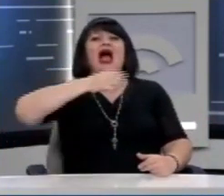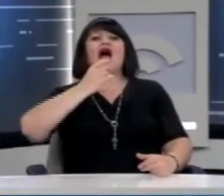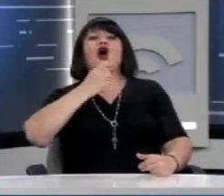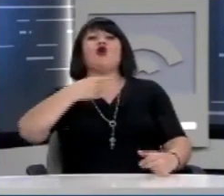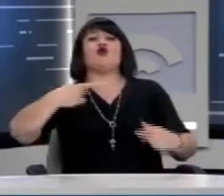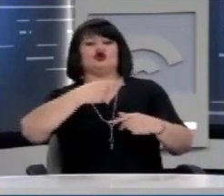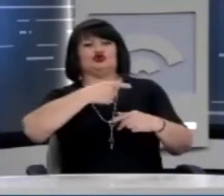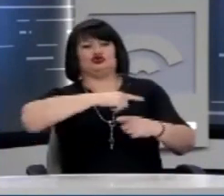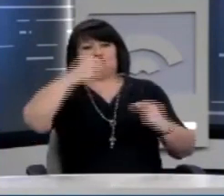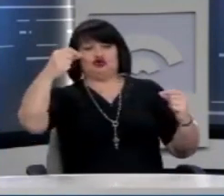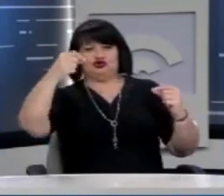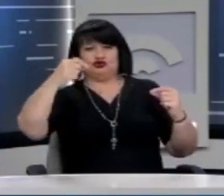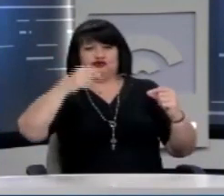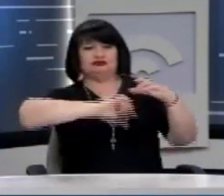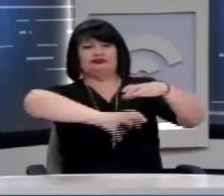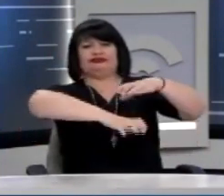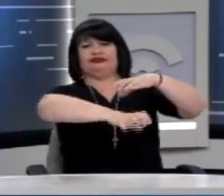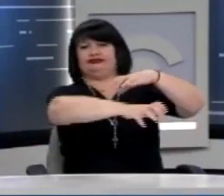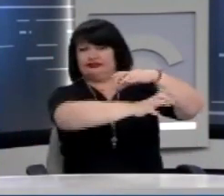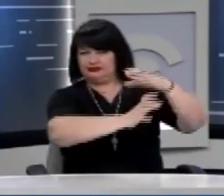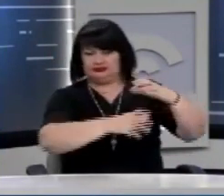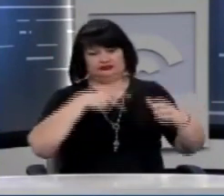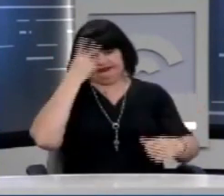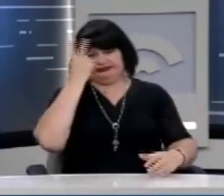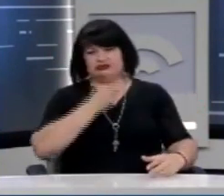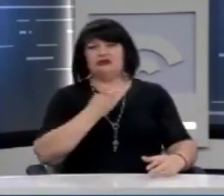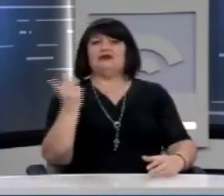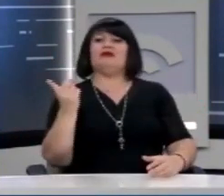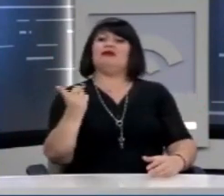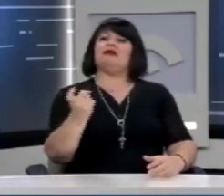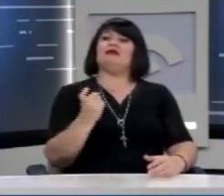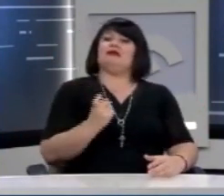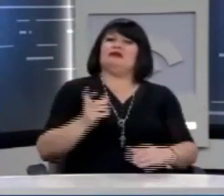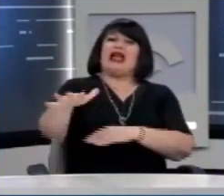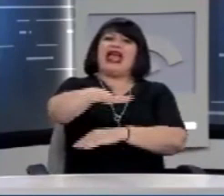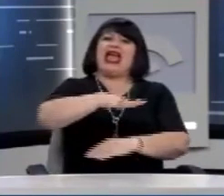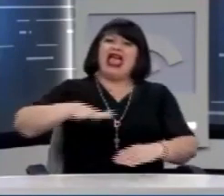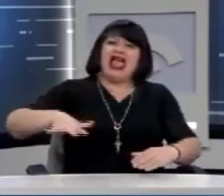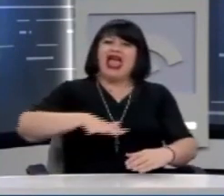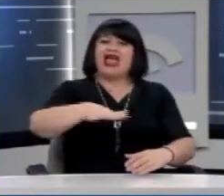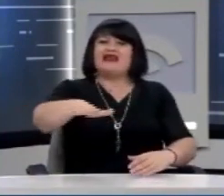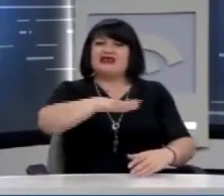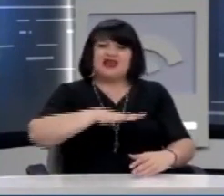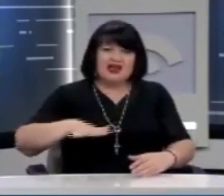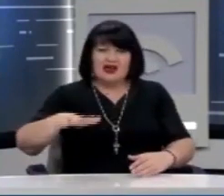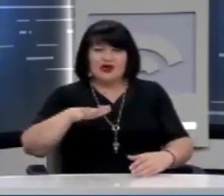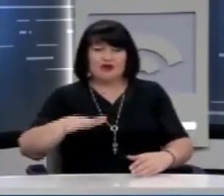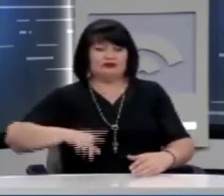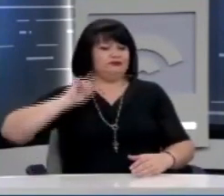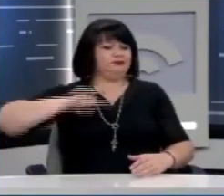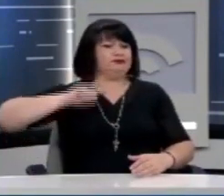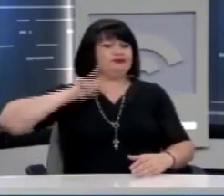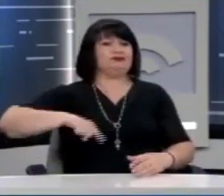συνεχείς παραβιάσεις στο Αιγαίο και αμφισβητεί ανοιχτά με τους χάρτες της γαλάζιας πατρίδας